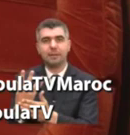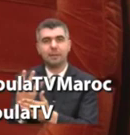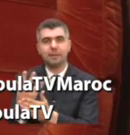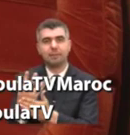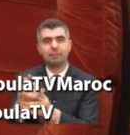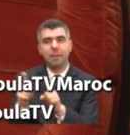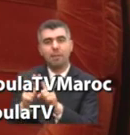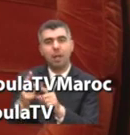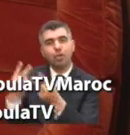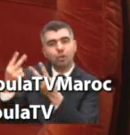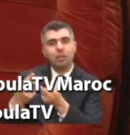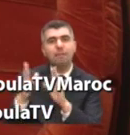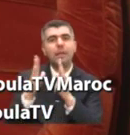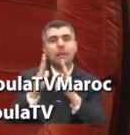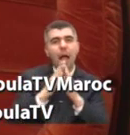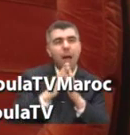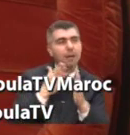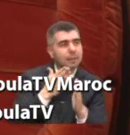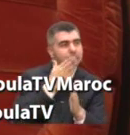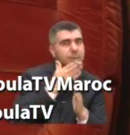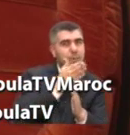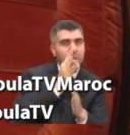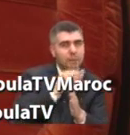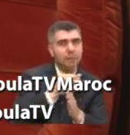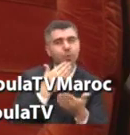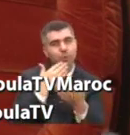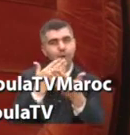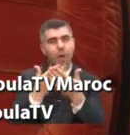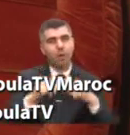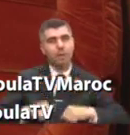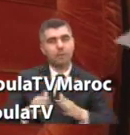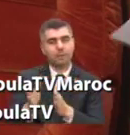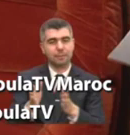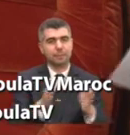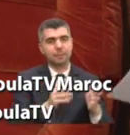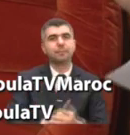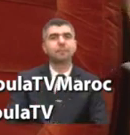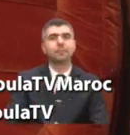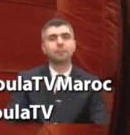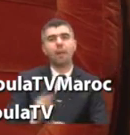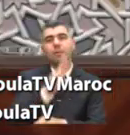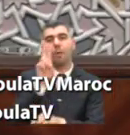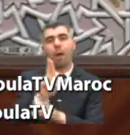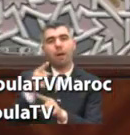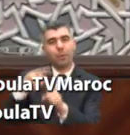ديال الخدمات الرعايه الصحيه الاوليه. شكرا سيد الوزير. تعقيب الفريق، تفضلوا سيد